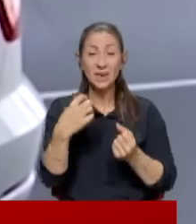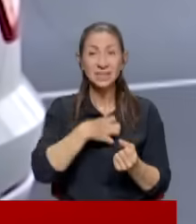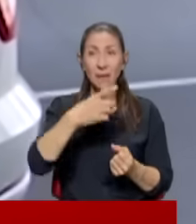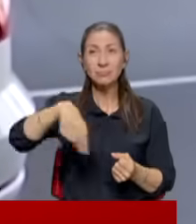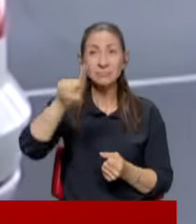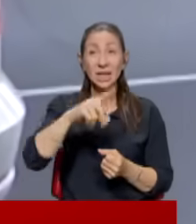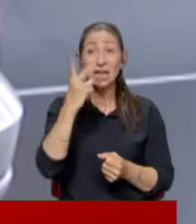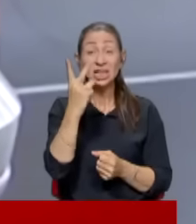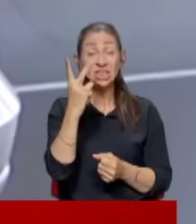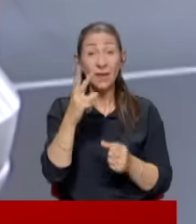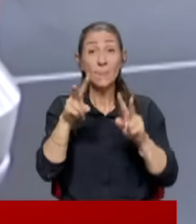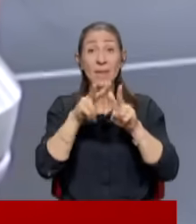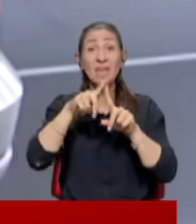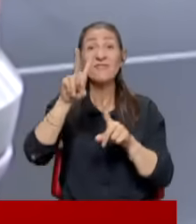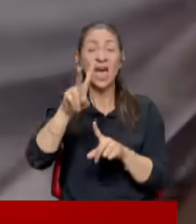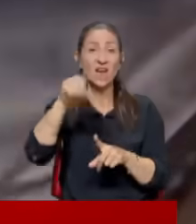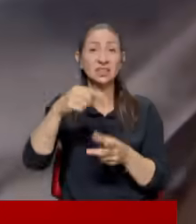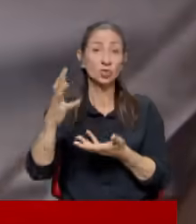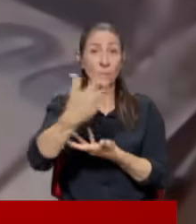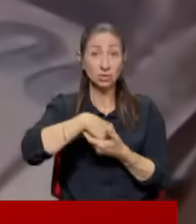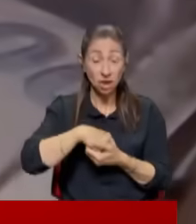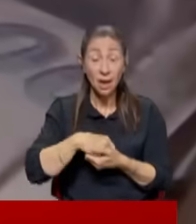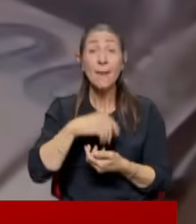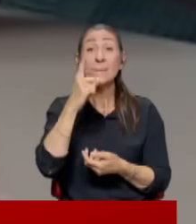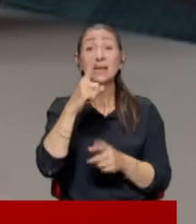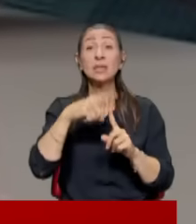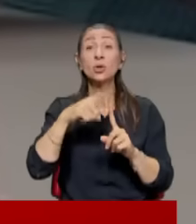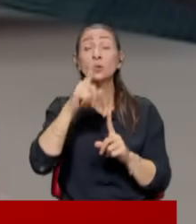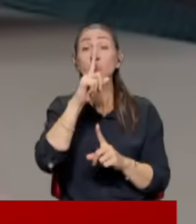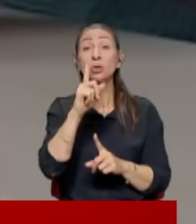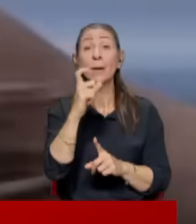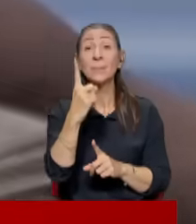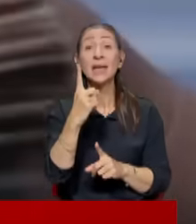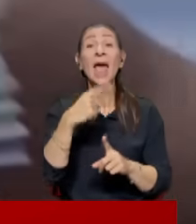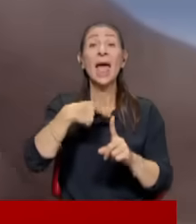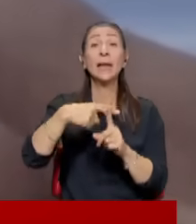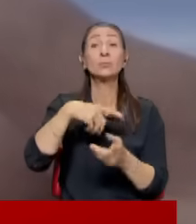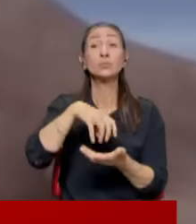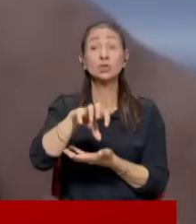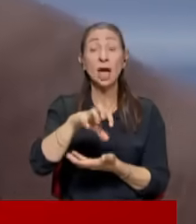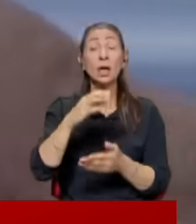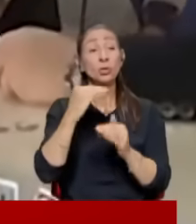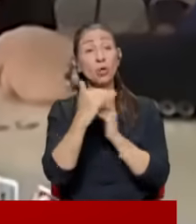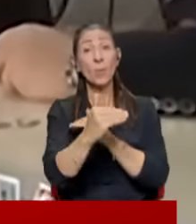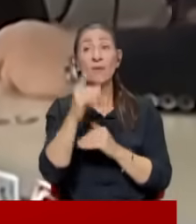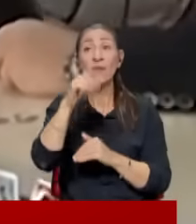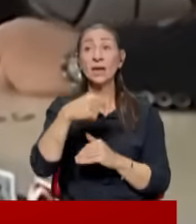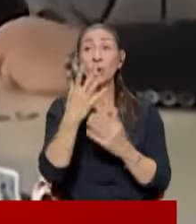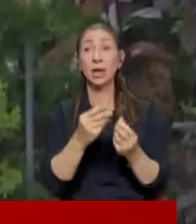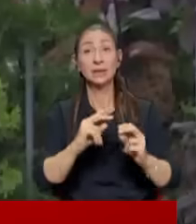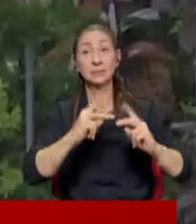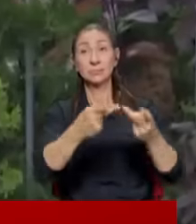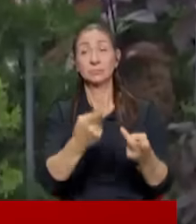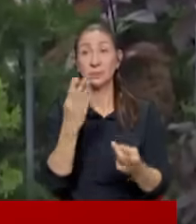sahiplerinden ikinci kez motorlu taşıtlar vergisi alınacak. 1 trilyon 191 milyar liralık ek bütçe vatandaşa vergi olarak